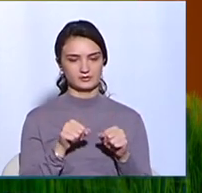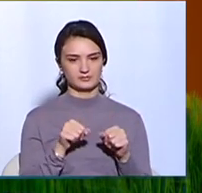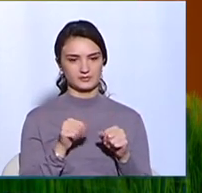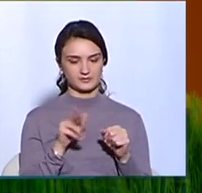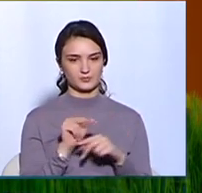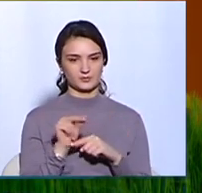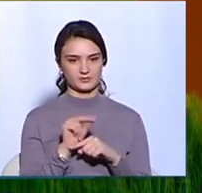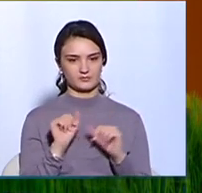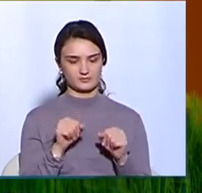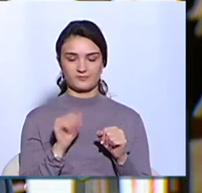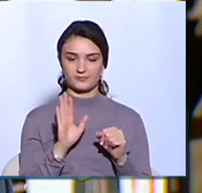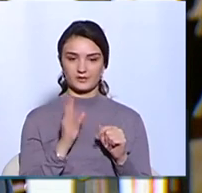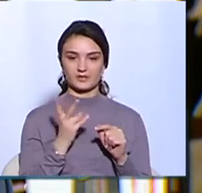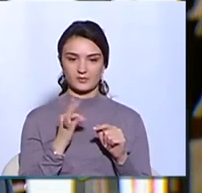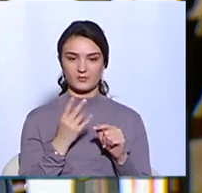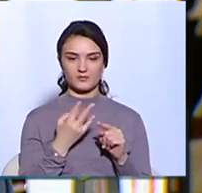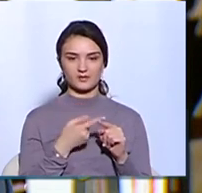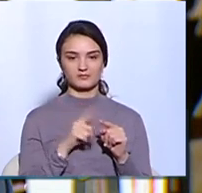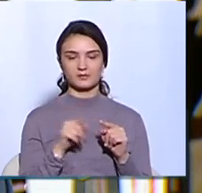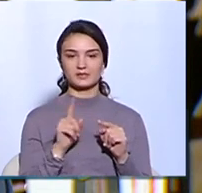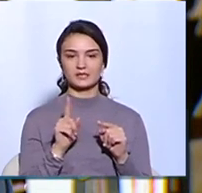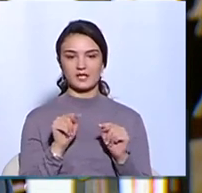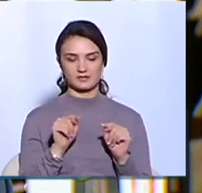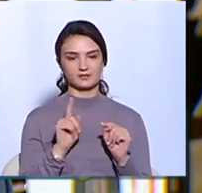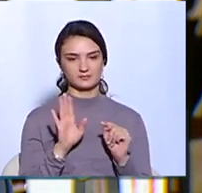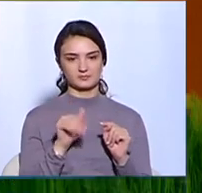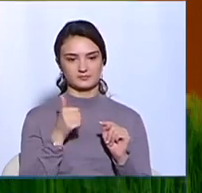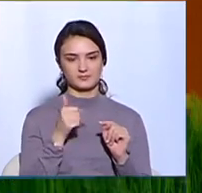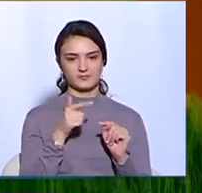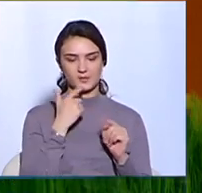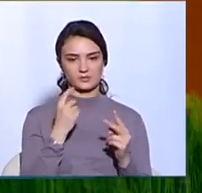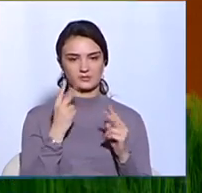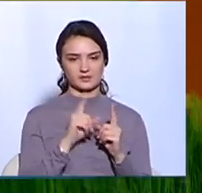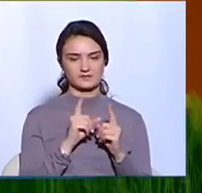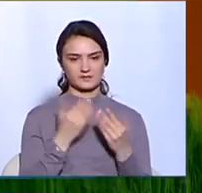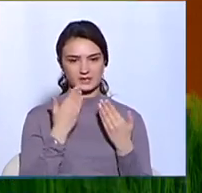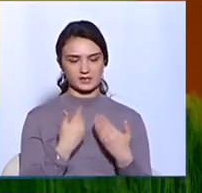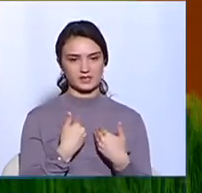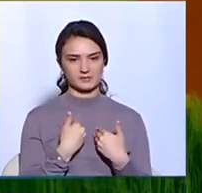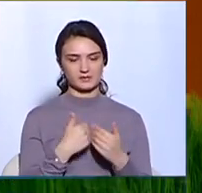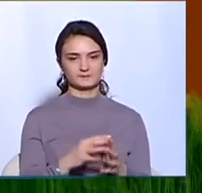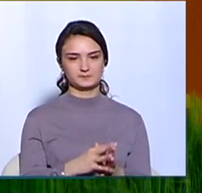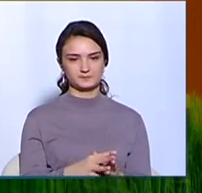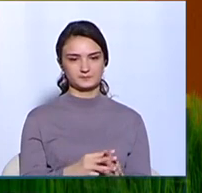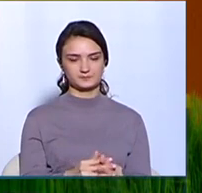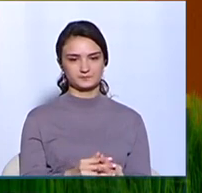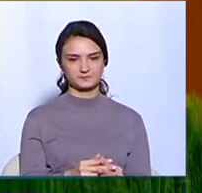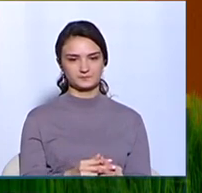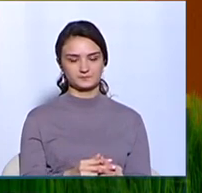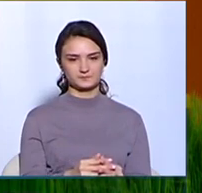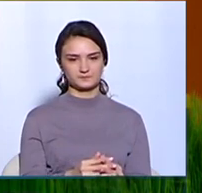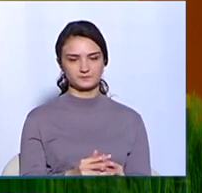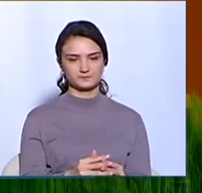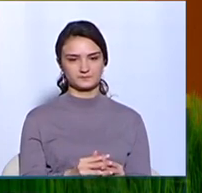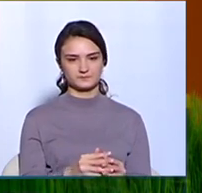და მკურნალობა შეიძლება. გააჩნია რომელი გენის ან რა ქრომოსომული პათოლოგია. თუმცა მაყურებელი ასევე გვეკითხება, როგორც